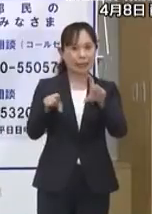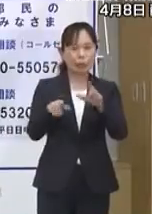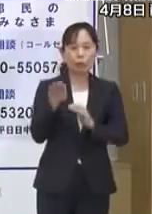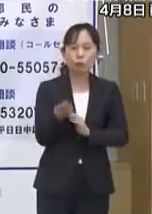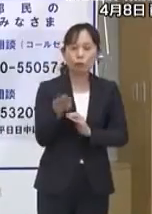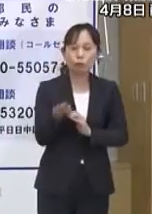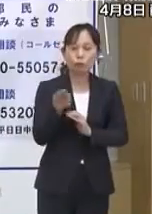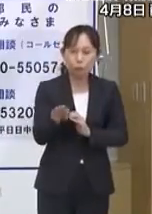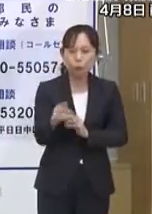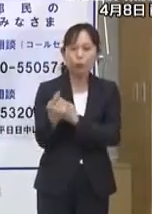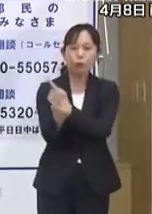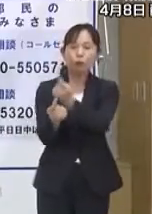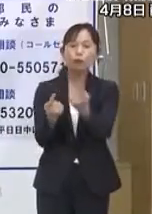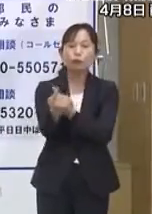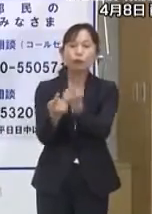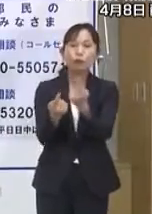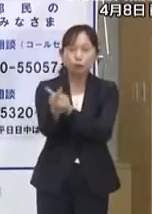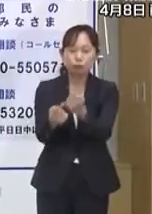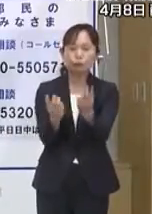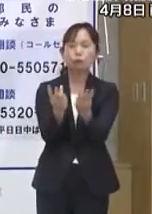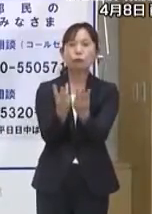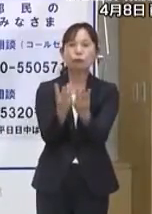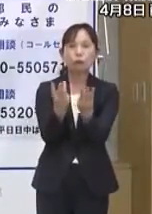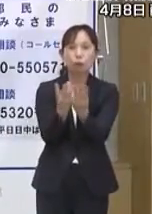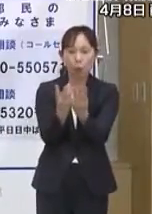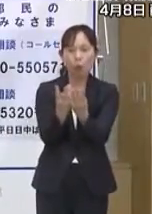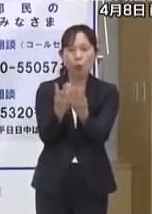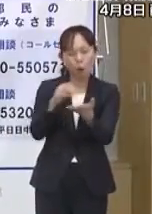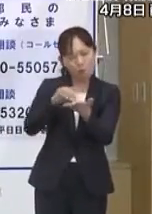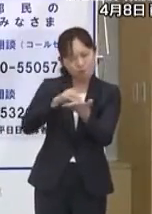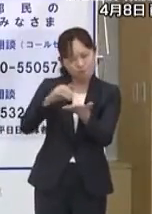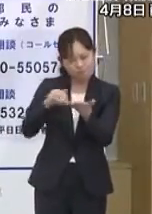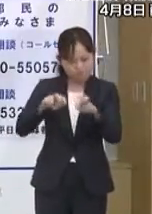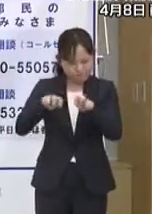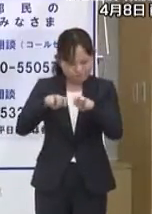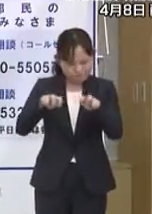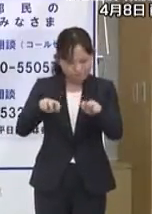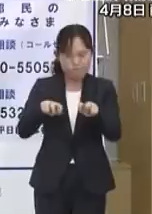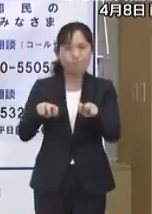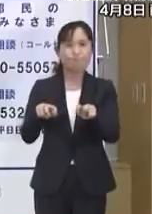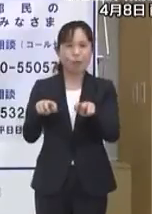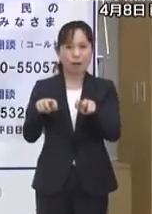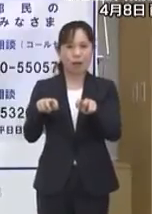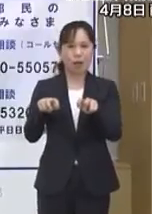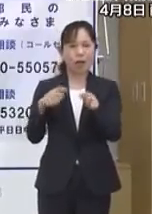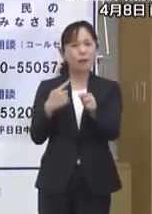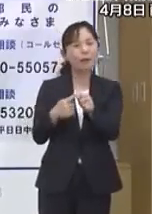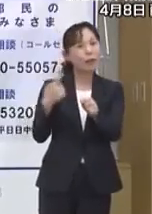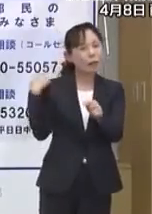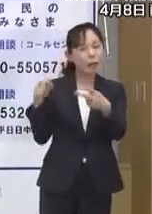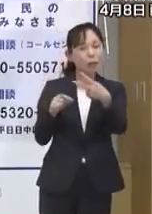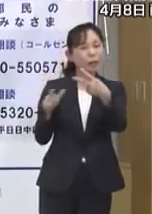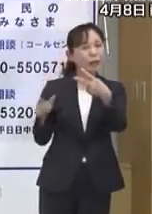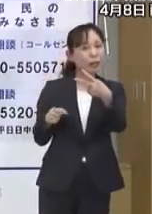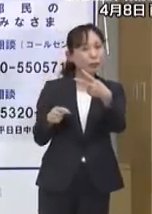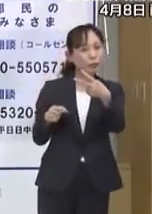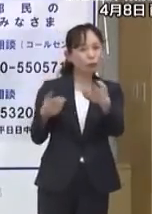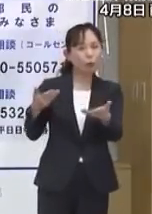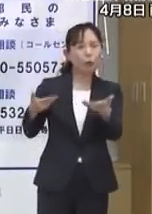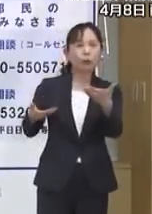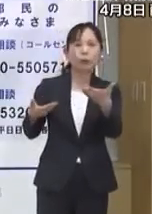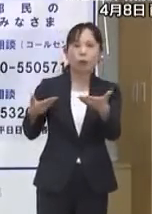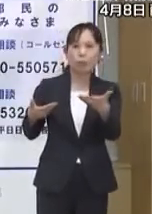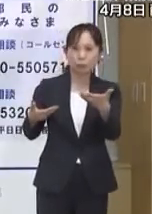入場ジーンズこれを集計分析をいたしまして前年の道具同時期と比較